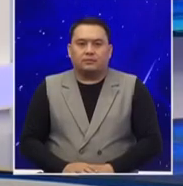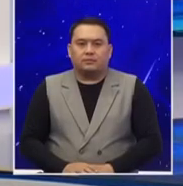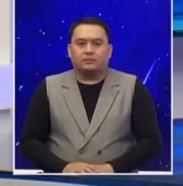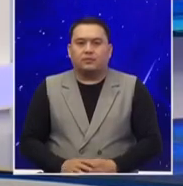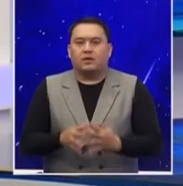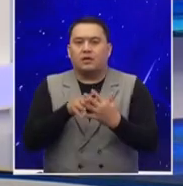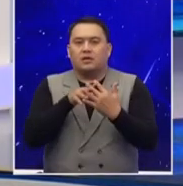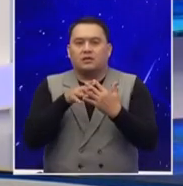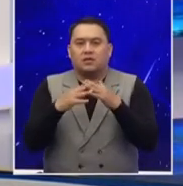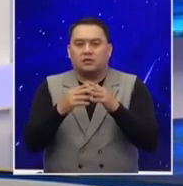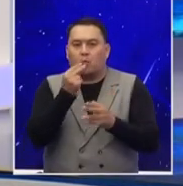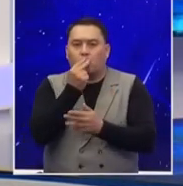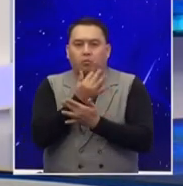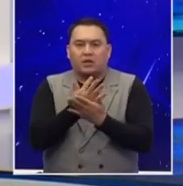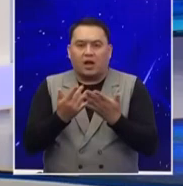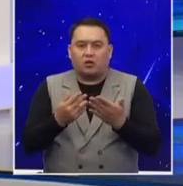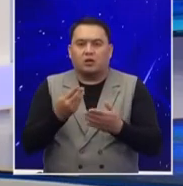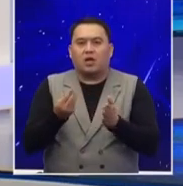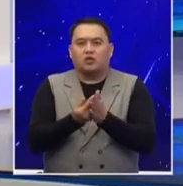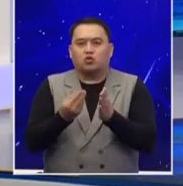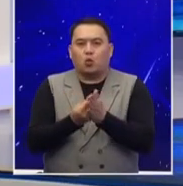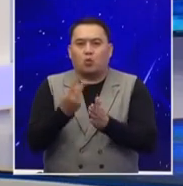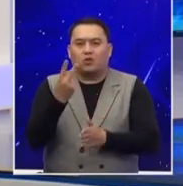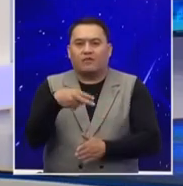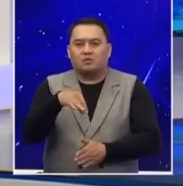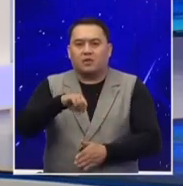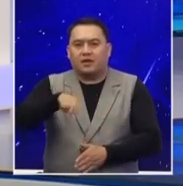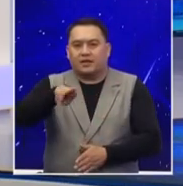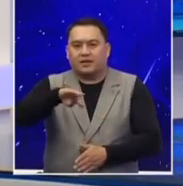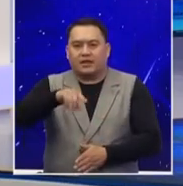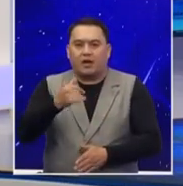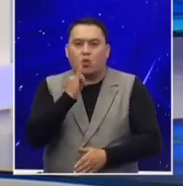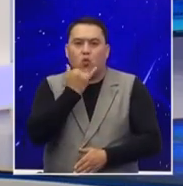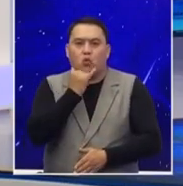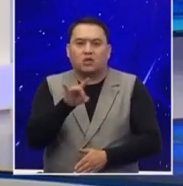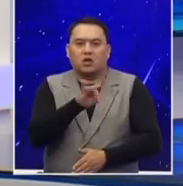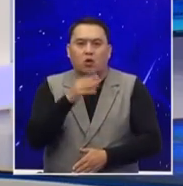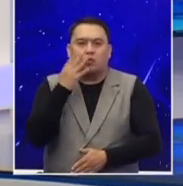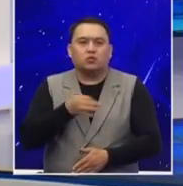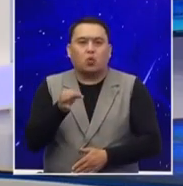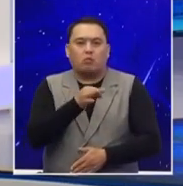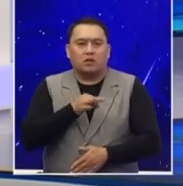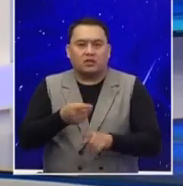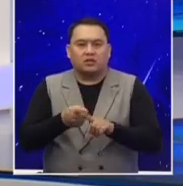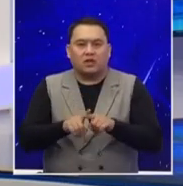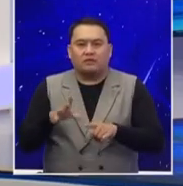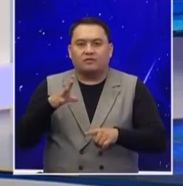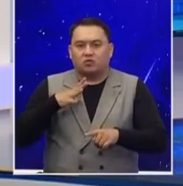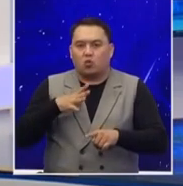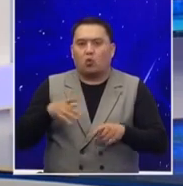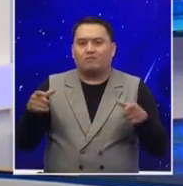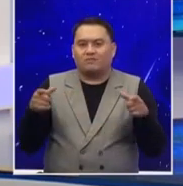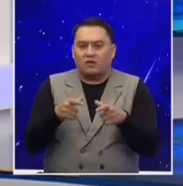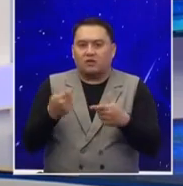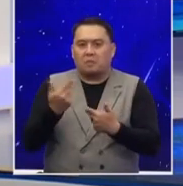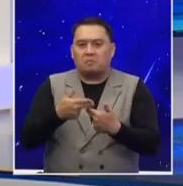Сельхозпродукции на сумму более 20 миллиардов тенге получено за текущий год в Уйгурском районе Алматинской области. Невзирая на